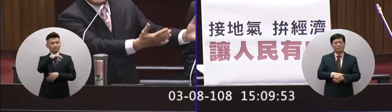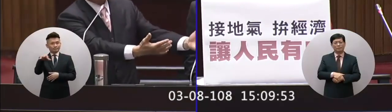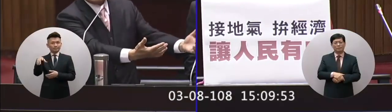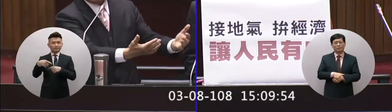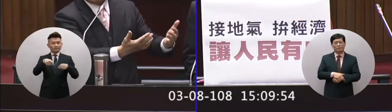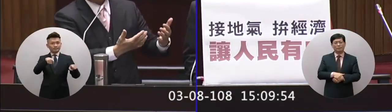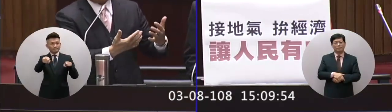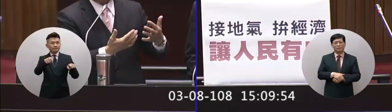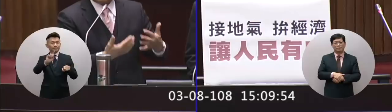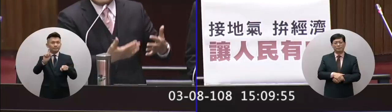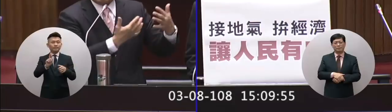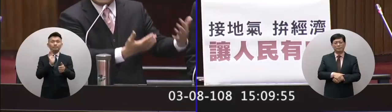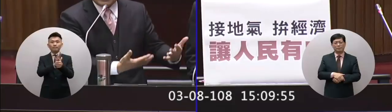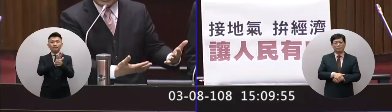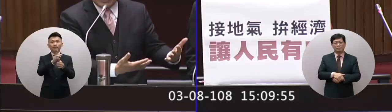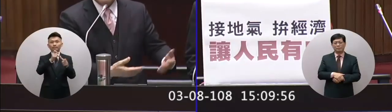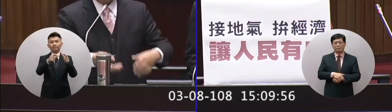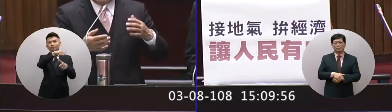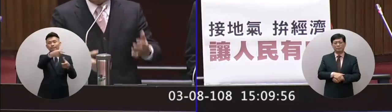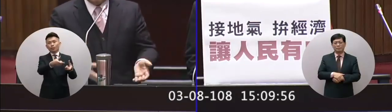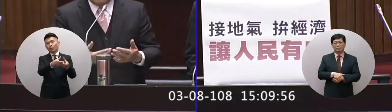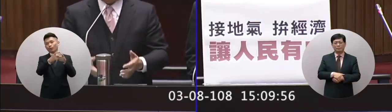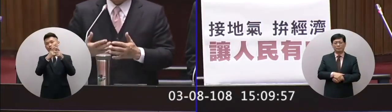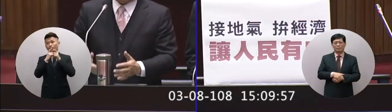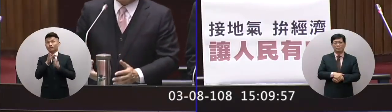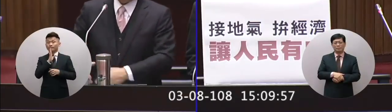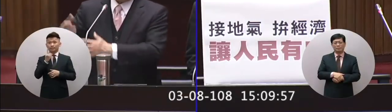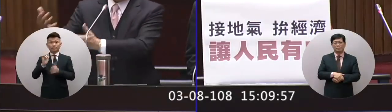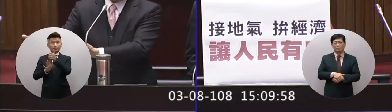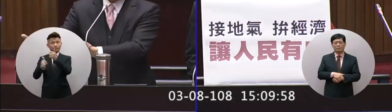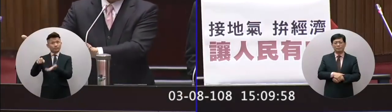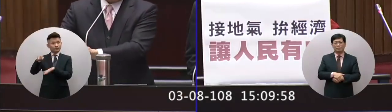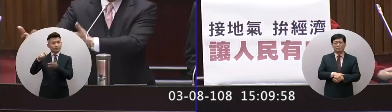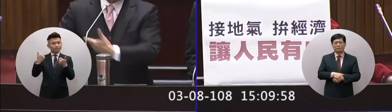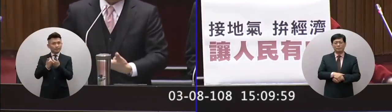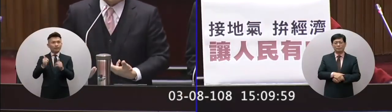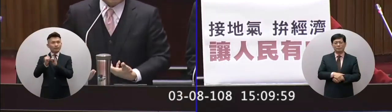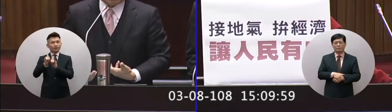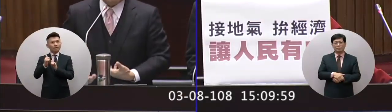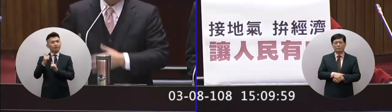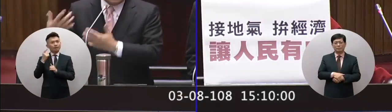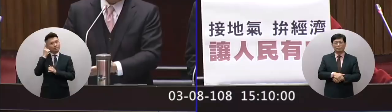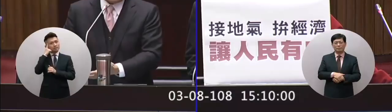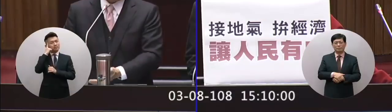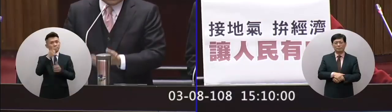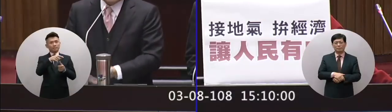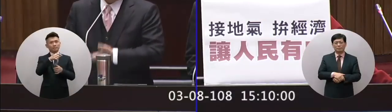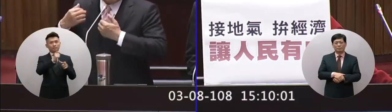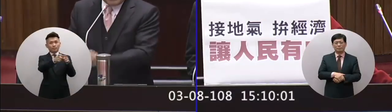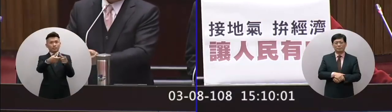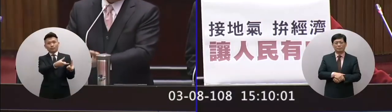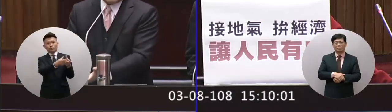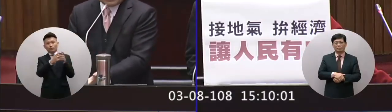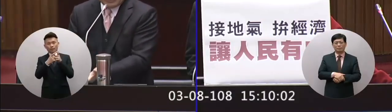是讲要安怎帮忙因倒来，欢迎因倒来。但委员注重讲，哎呦，百姓讲爱因倒来有啥物好处？因倒来就